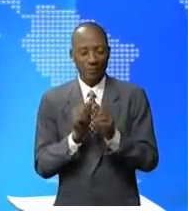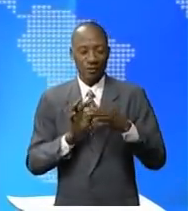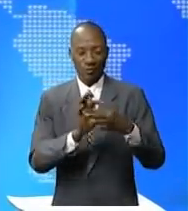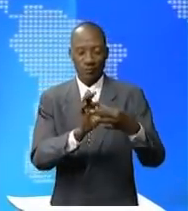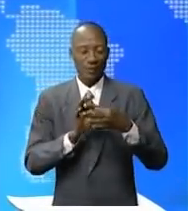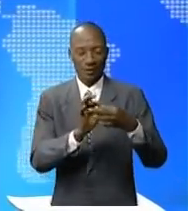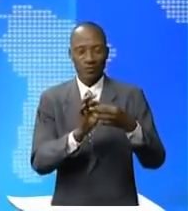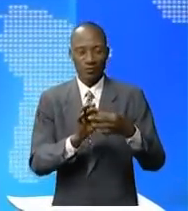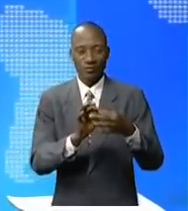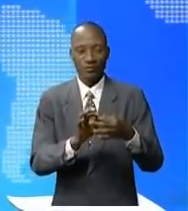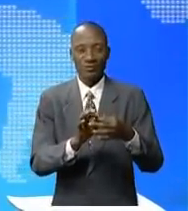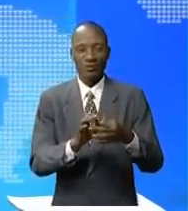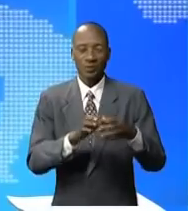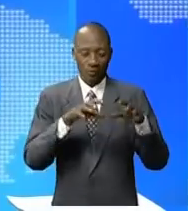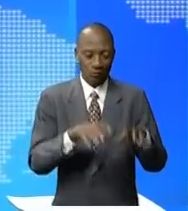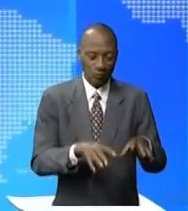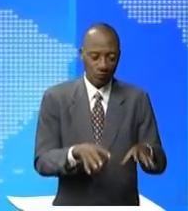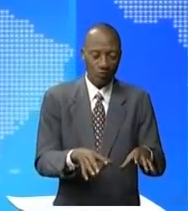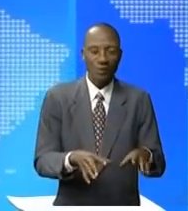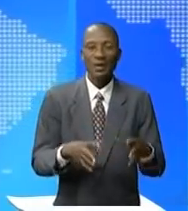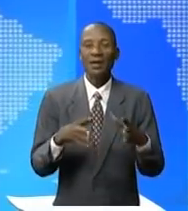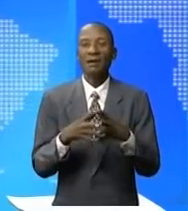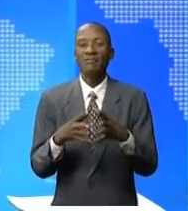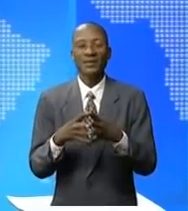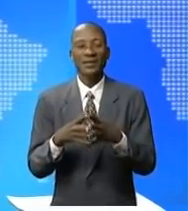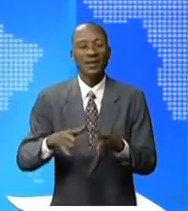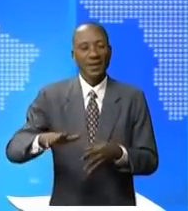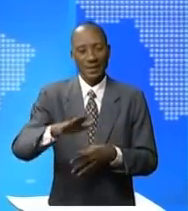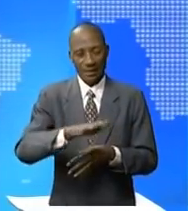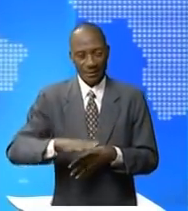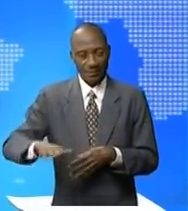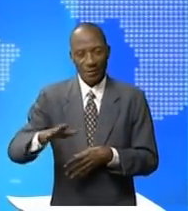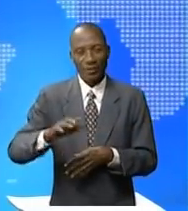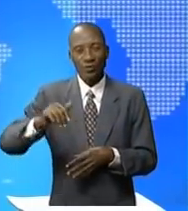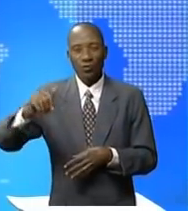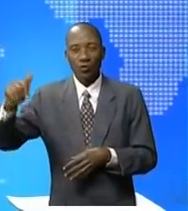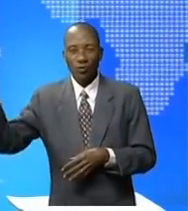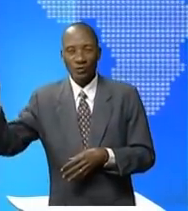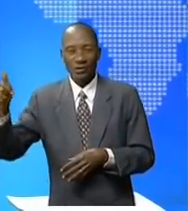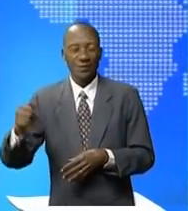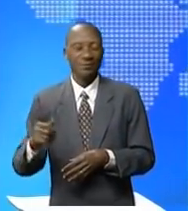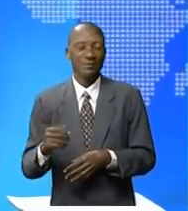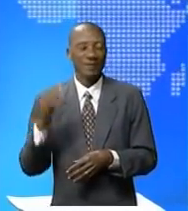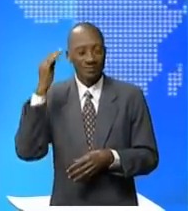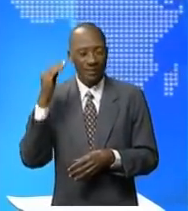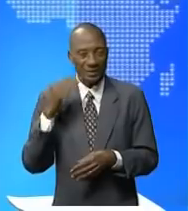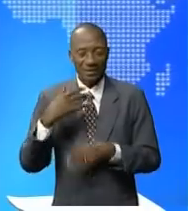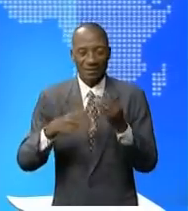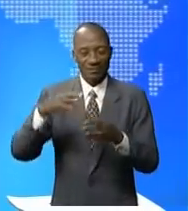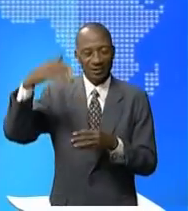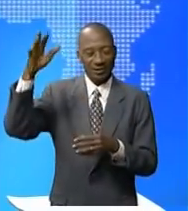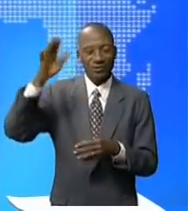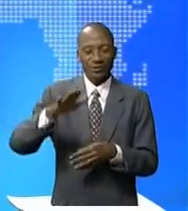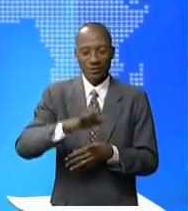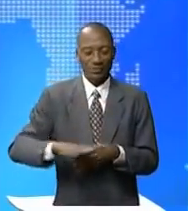bilatérales entre et d'intérêts communs ont été passées au peigne fin entre le ministre des Affaires étrangères algérien